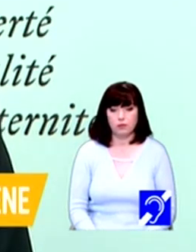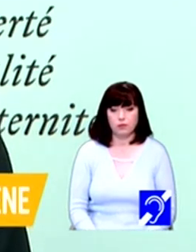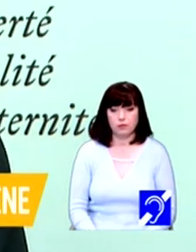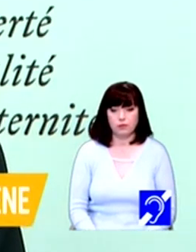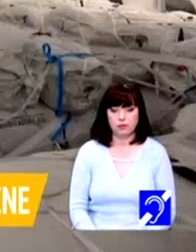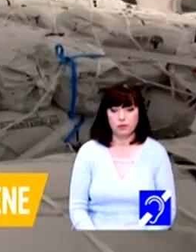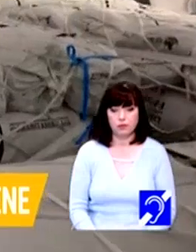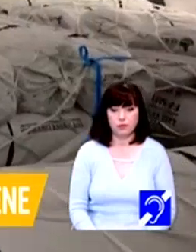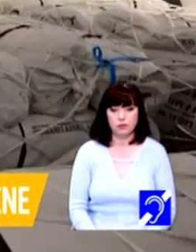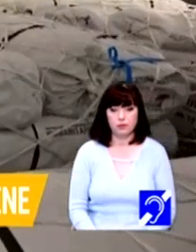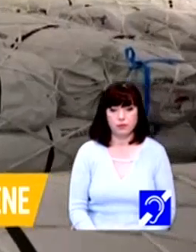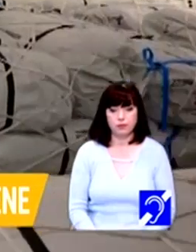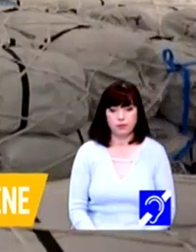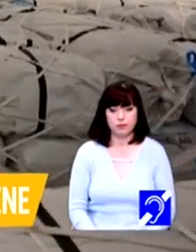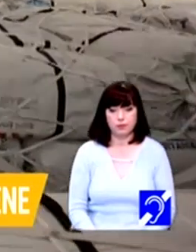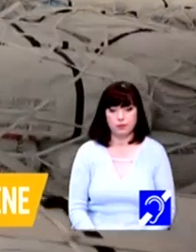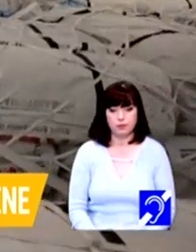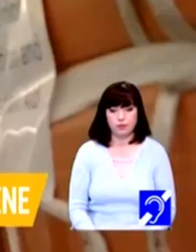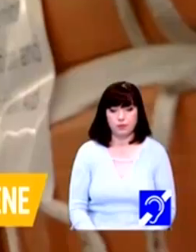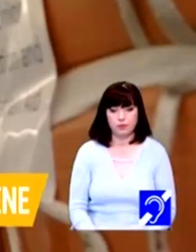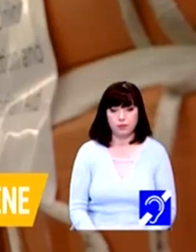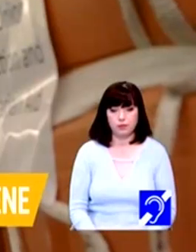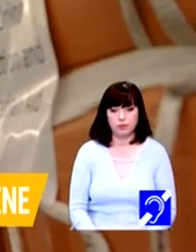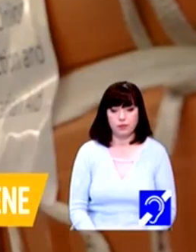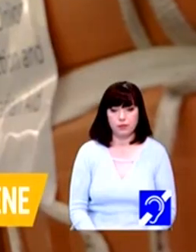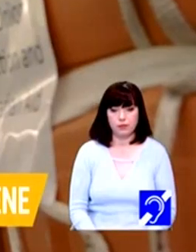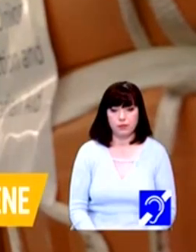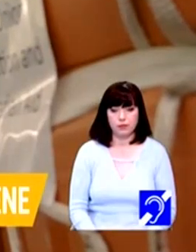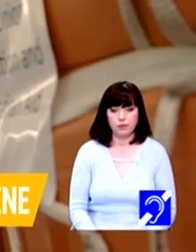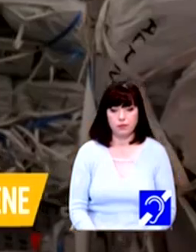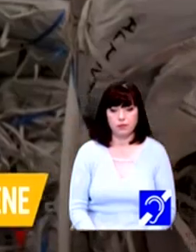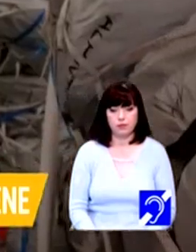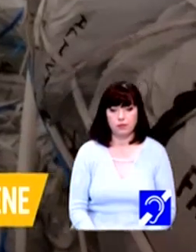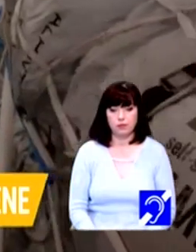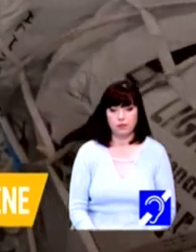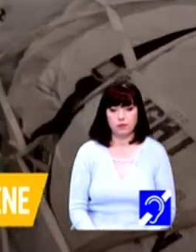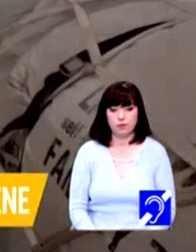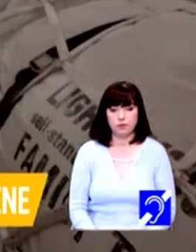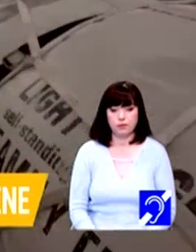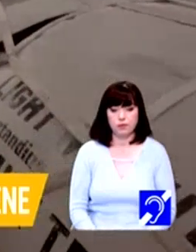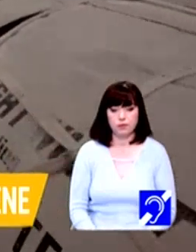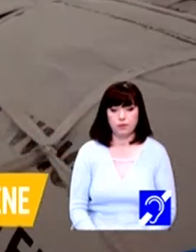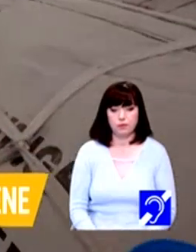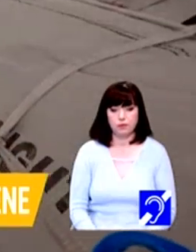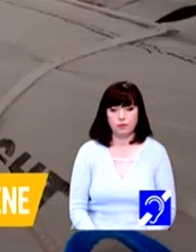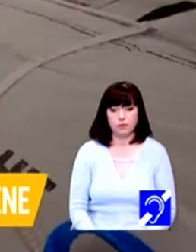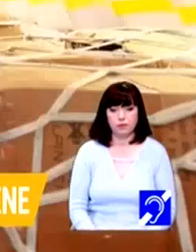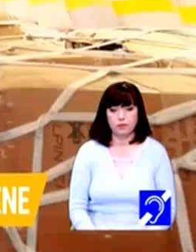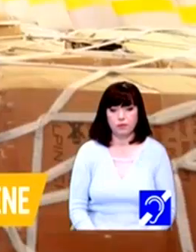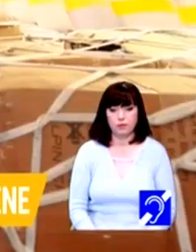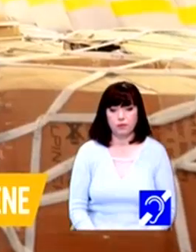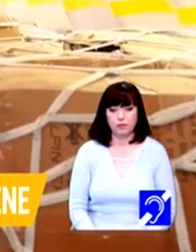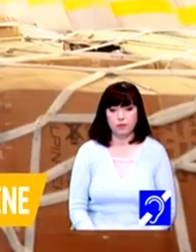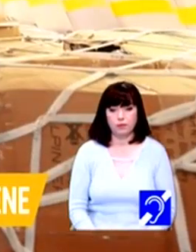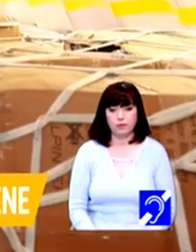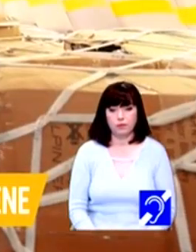1,500 camp beds, 1,500 sleeping bags, and 500,000 chirurgical masks.